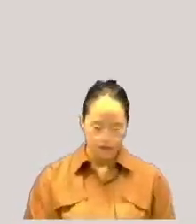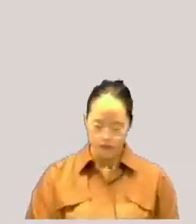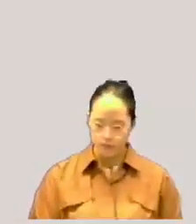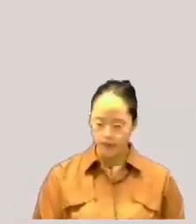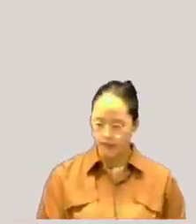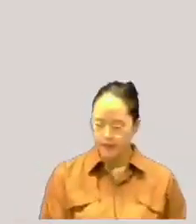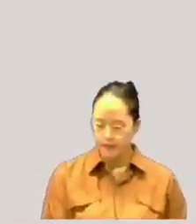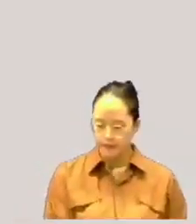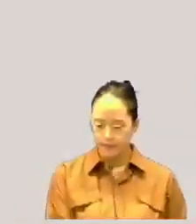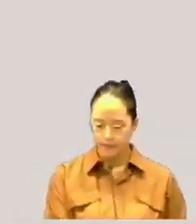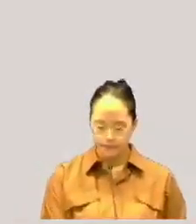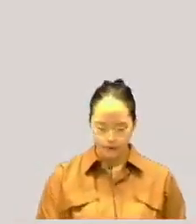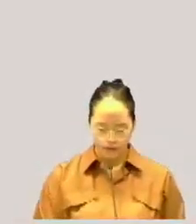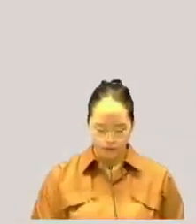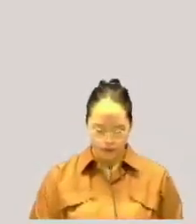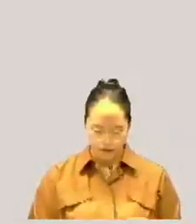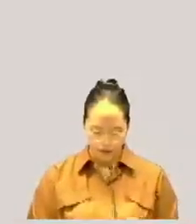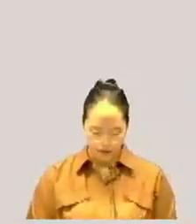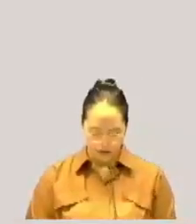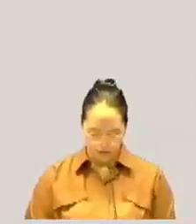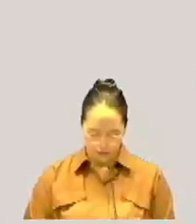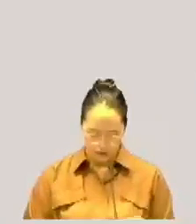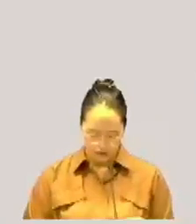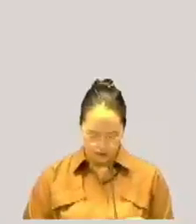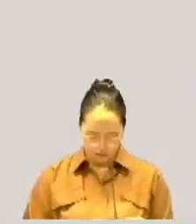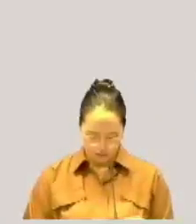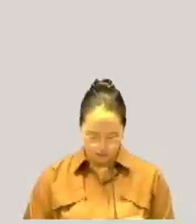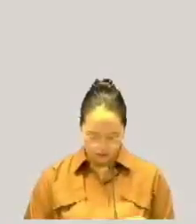这个第一个祝福呢，就是3节。